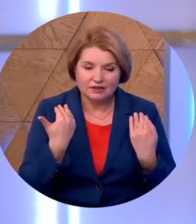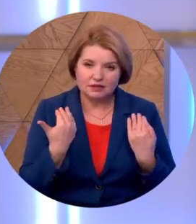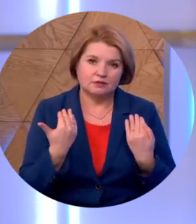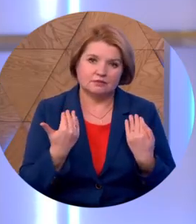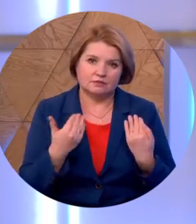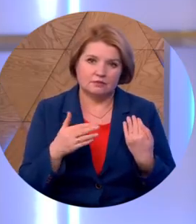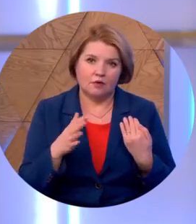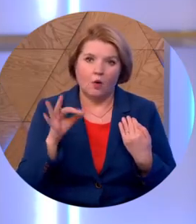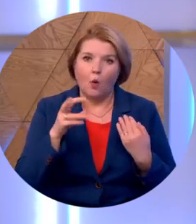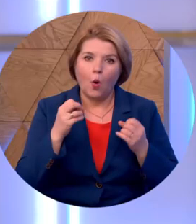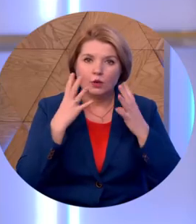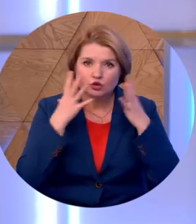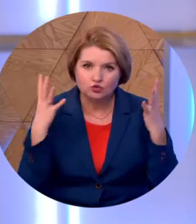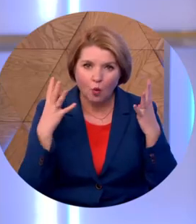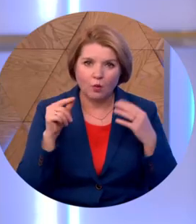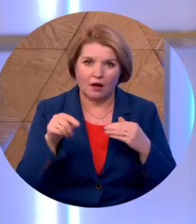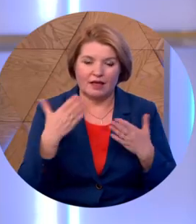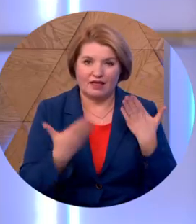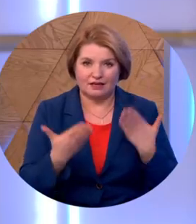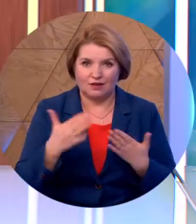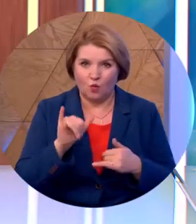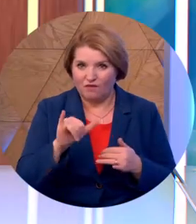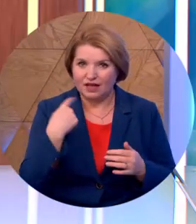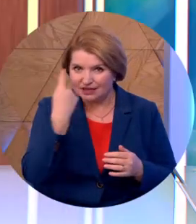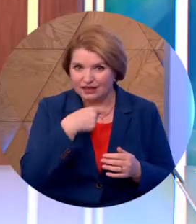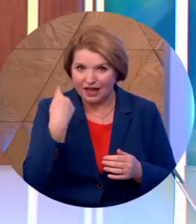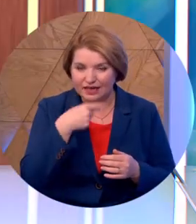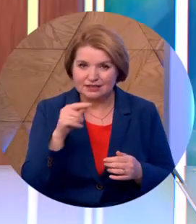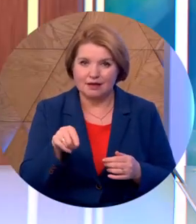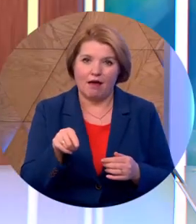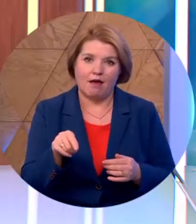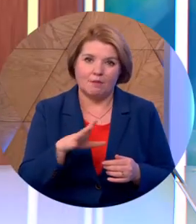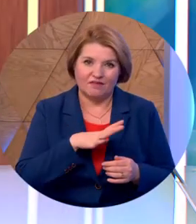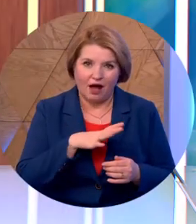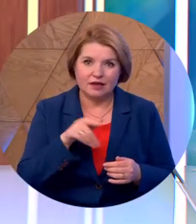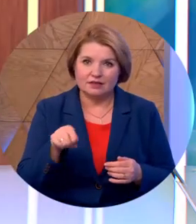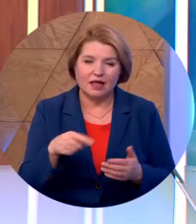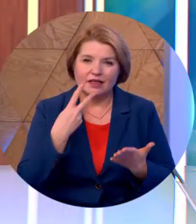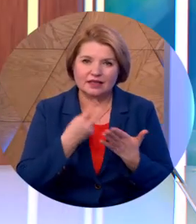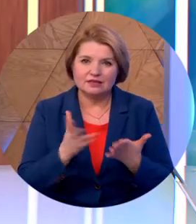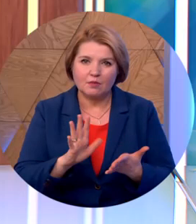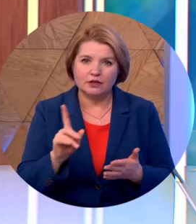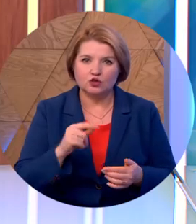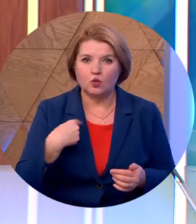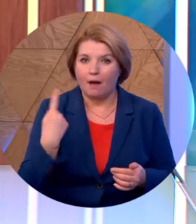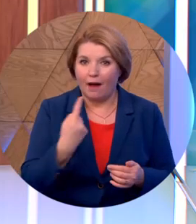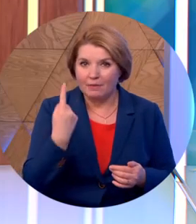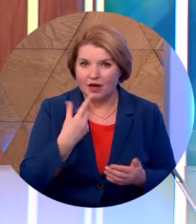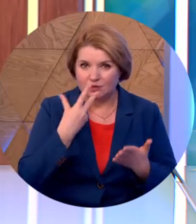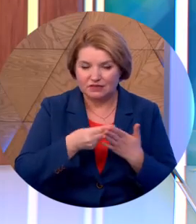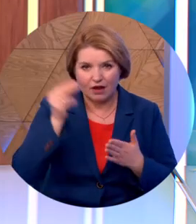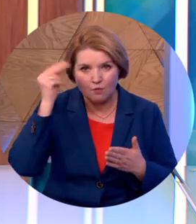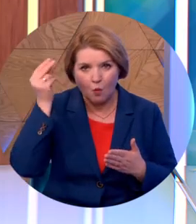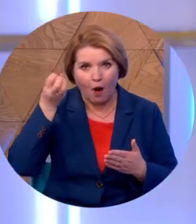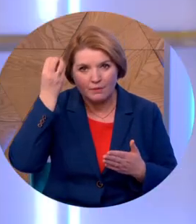лице конечно нужно Я всегда говорю это Несмотря на то что я по первому своему образованию хирург но я всегда говорю